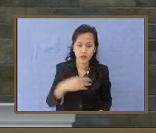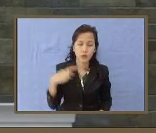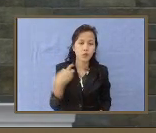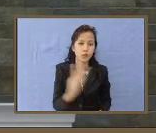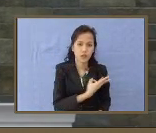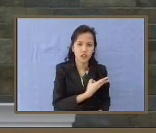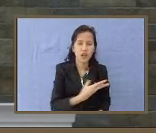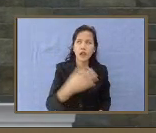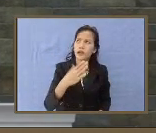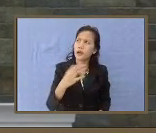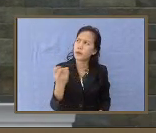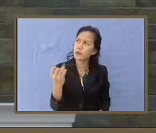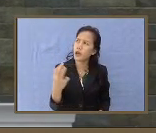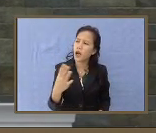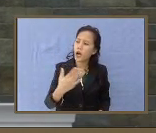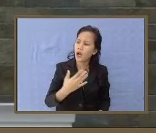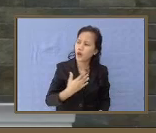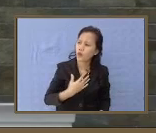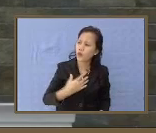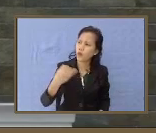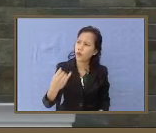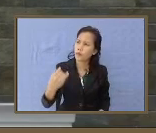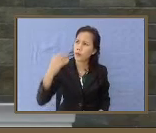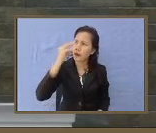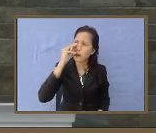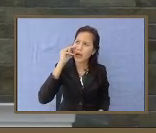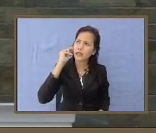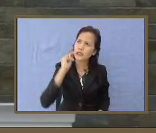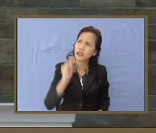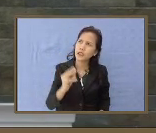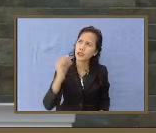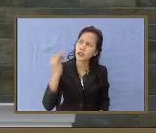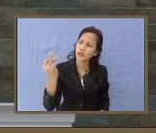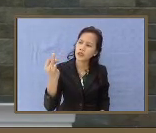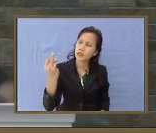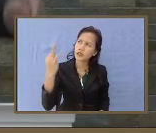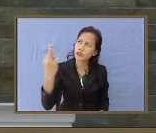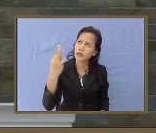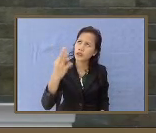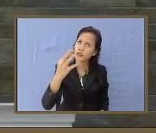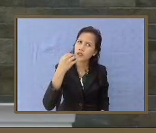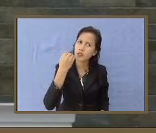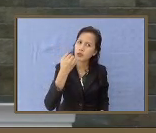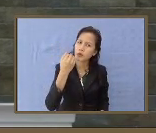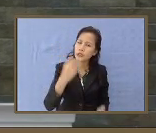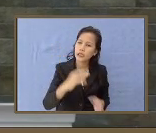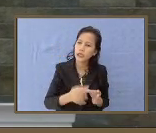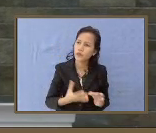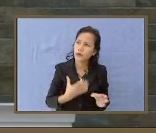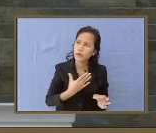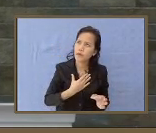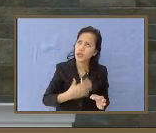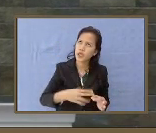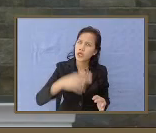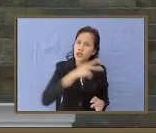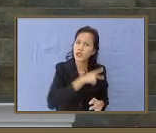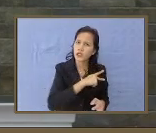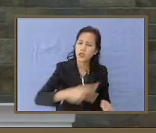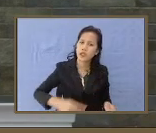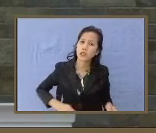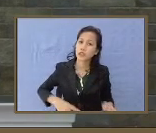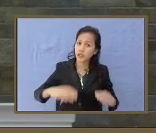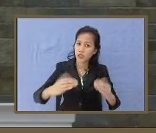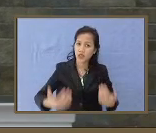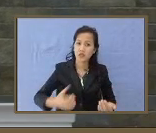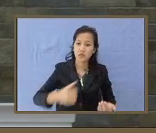kami? Ako, si John Hill, si Maki. Alright. Kung ako'y hari ngayon, hindi sa buong